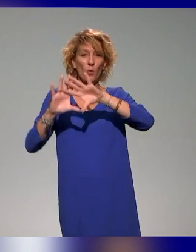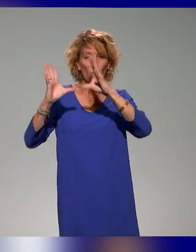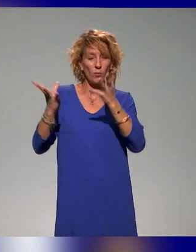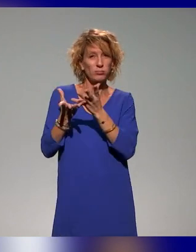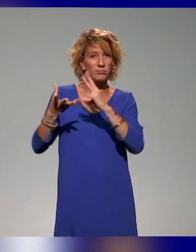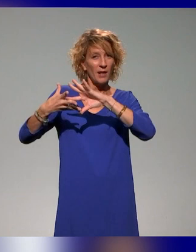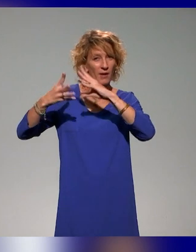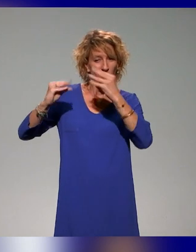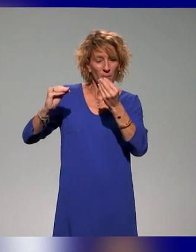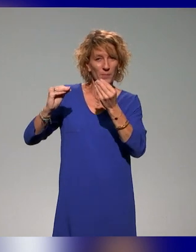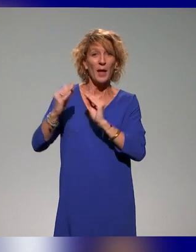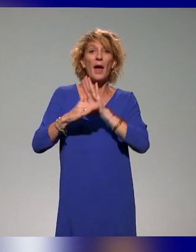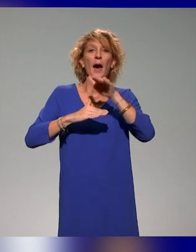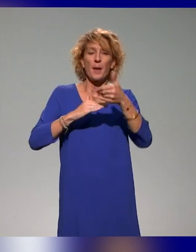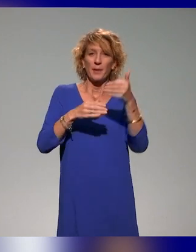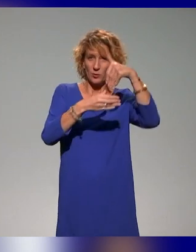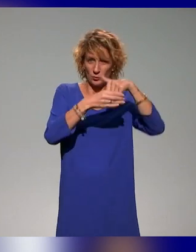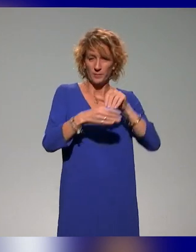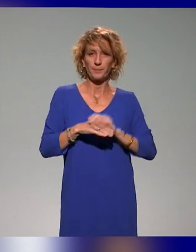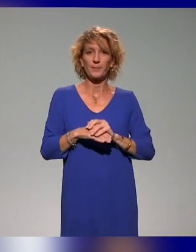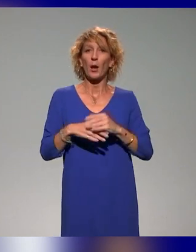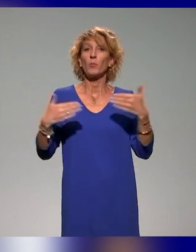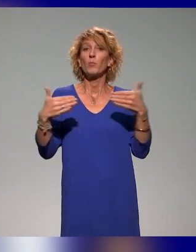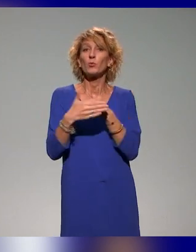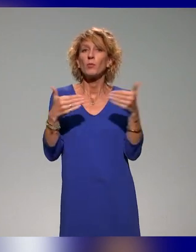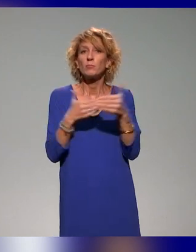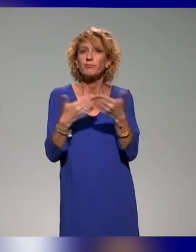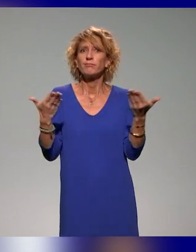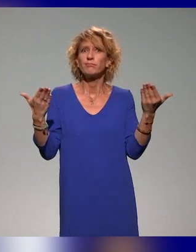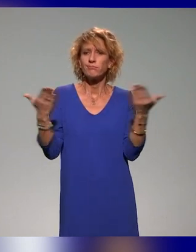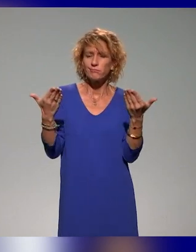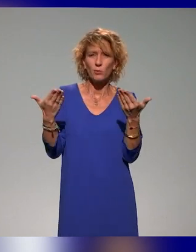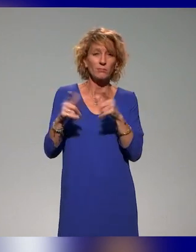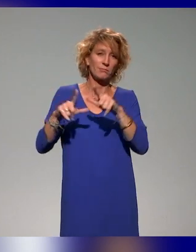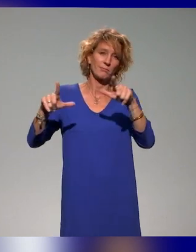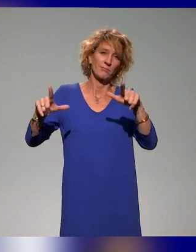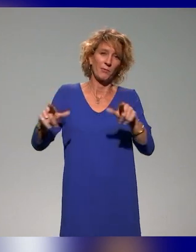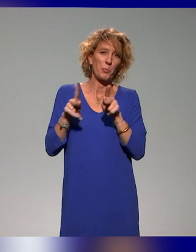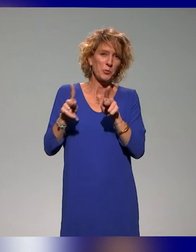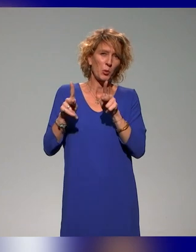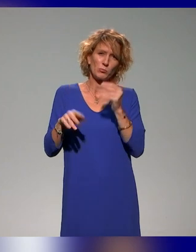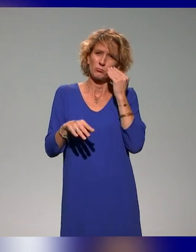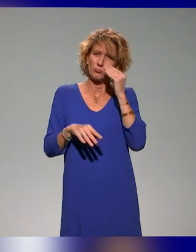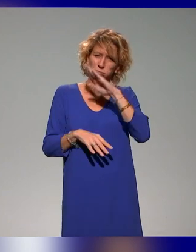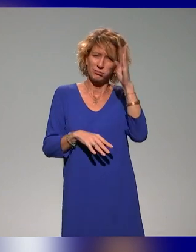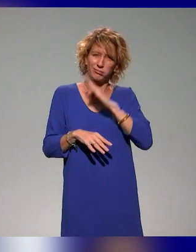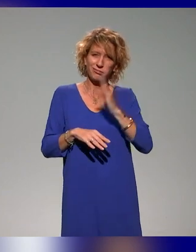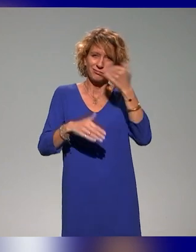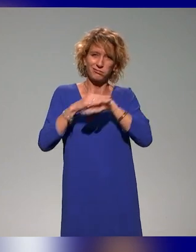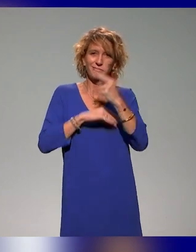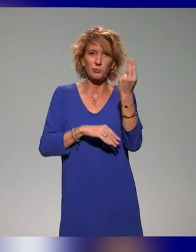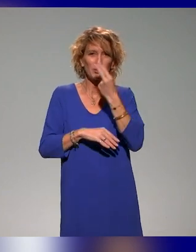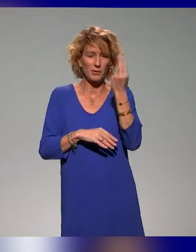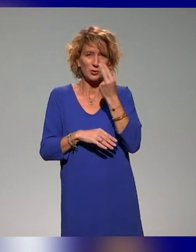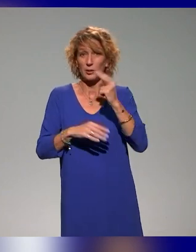va commencer par Moodle. Alors Moodle, c'est quoi? C'est une plateforme pédagogique très connue dans les universités au